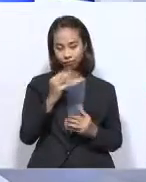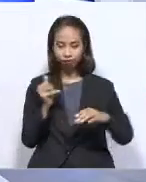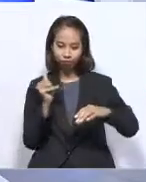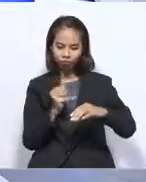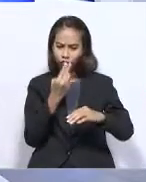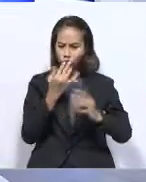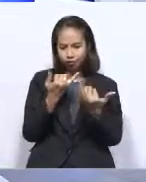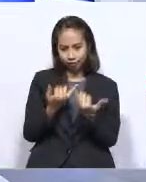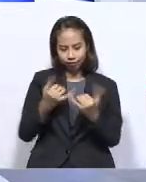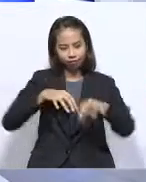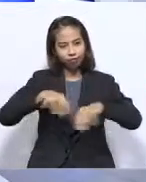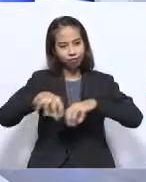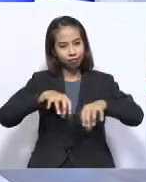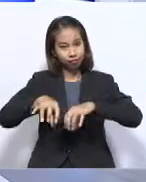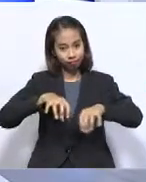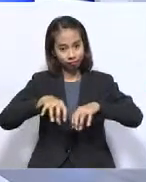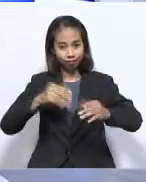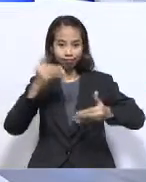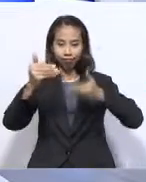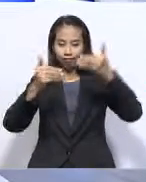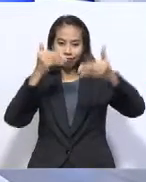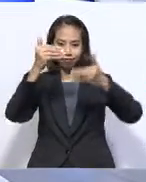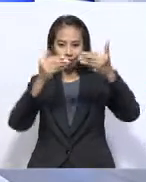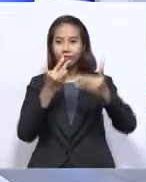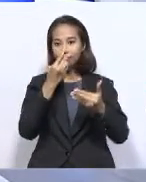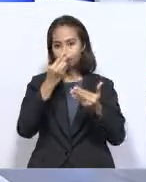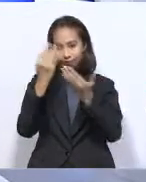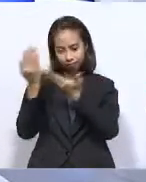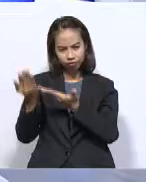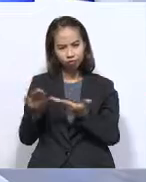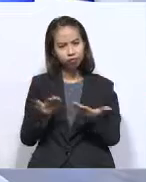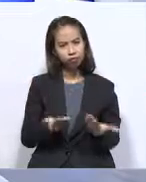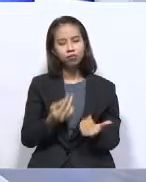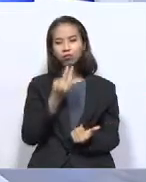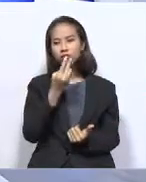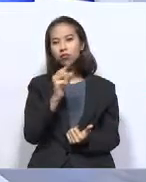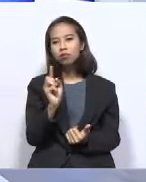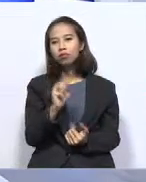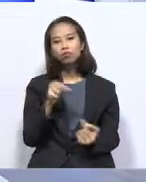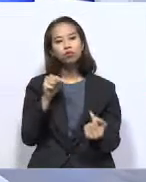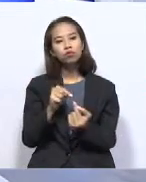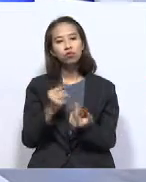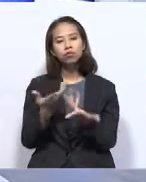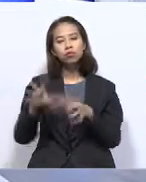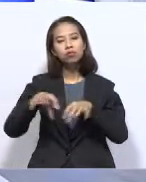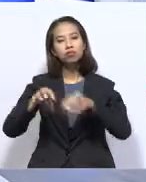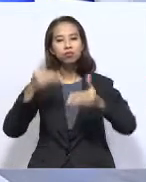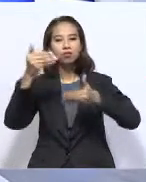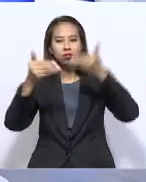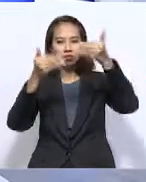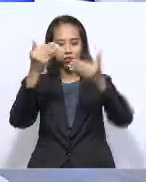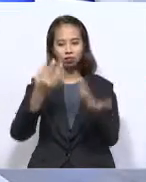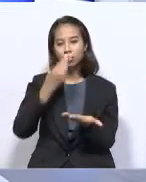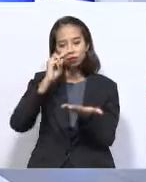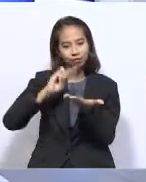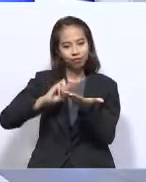ไปดูบรรยากาศวันนี้นะครับที่งานอุ่นไอรักคลายความหนาวกับคุณศิรวิชัยเกษมนะครับวันนี้จะพาไปสัมผัสกับบรรยากาศที่ทำการไปรษ